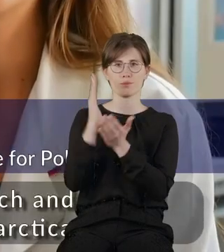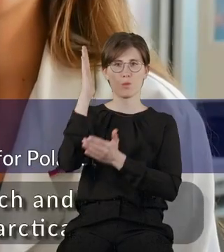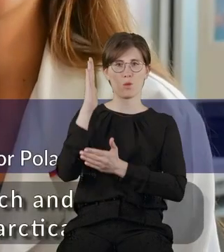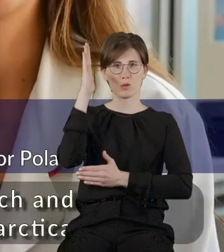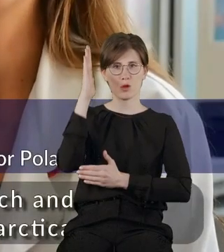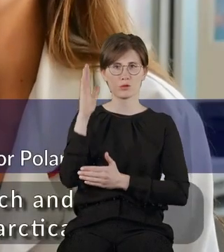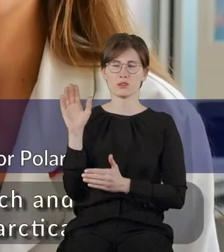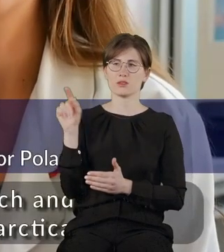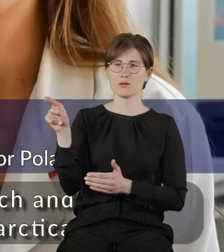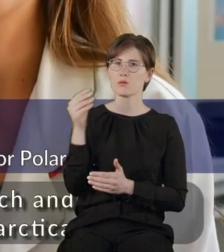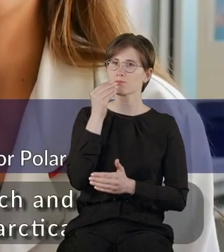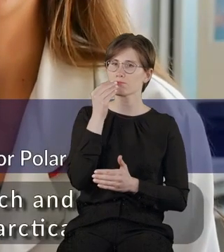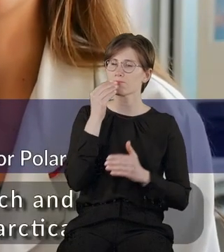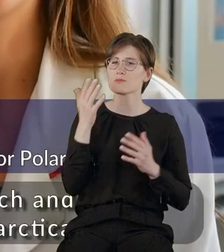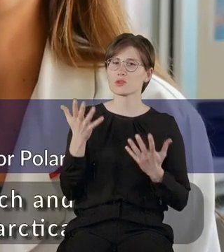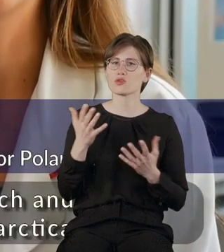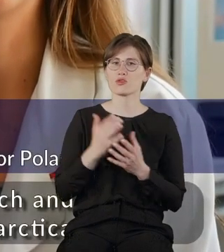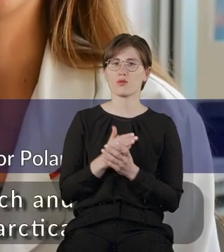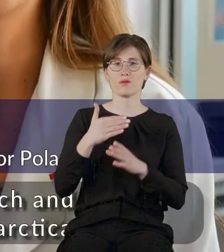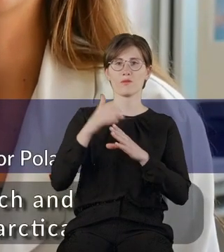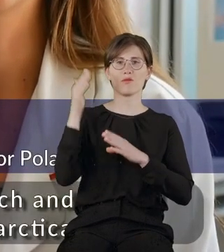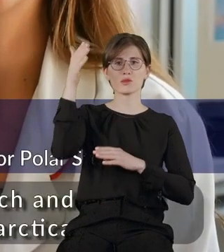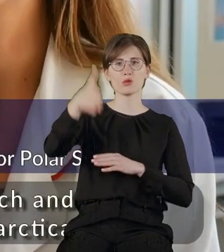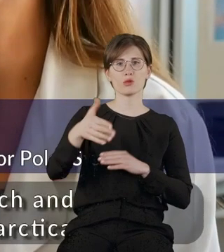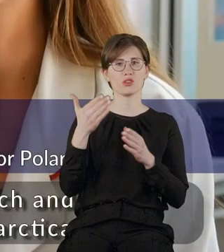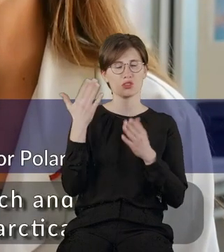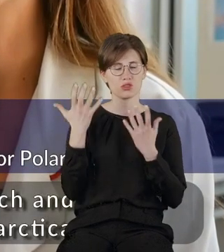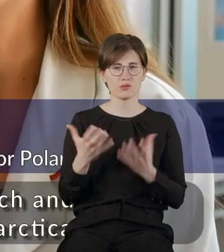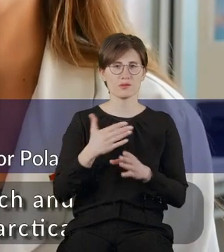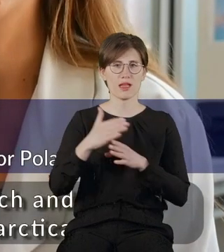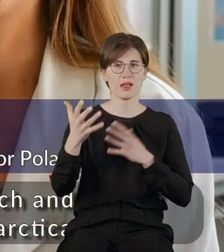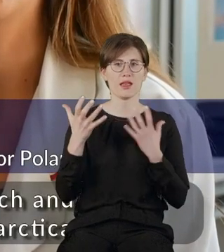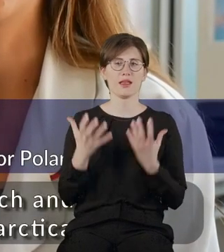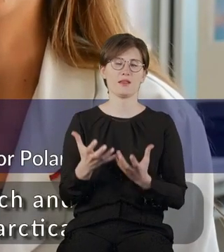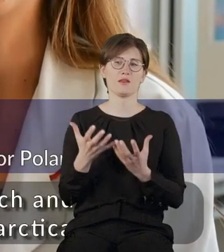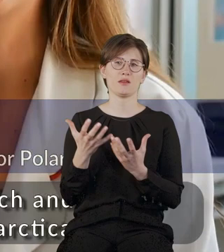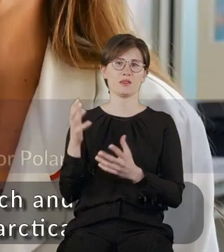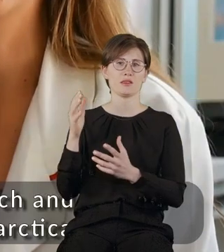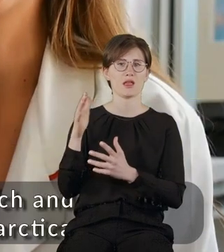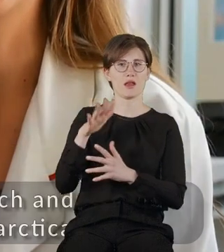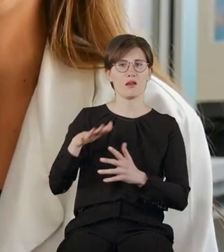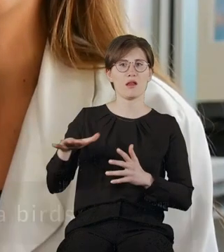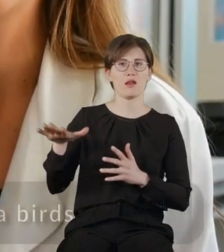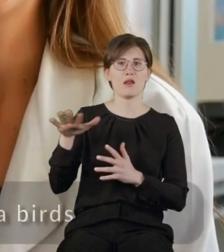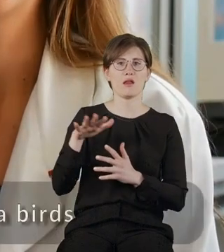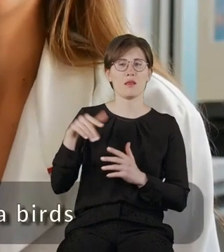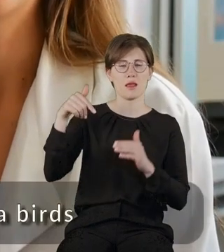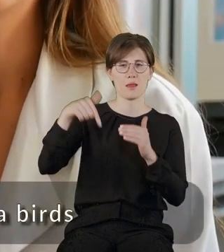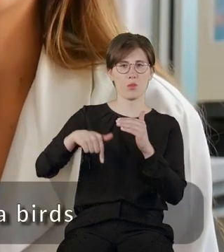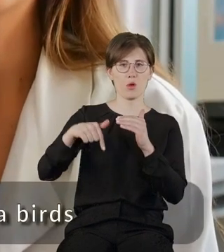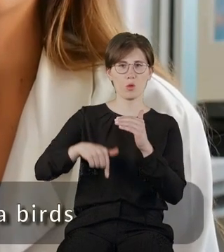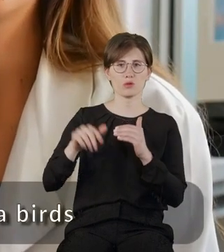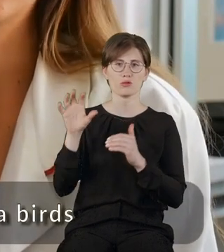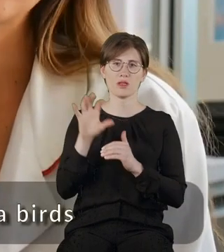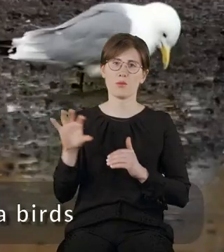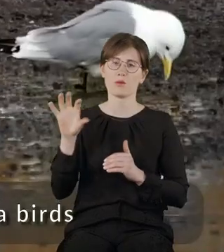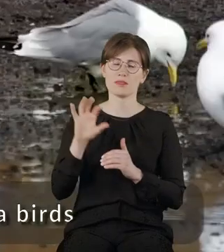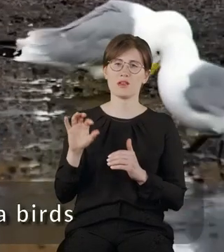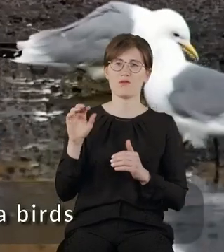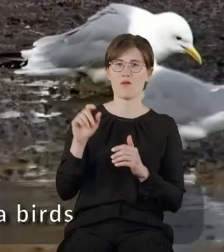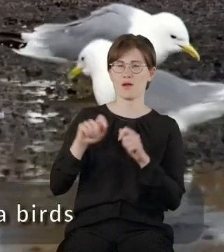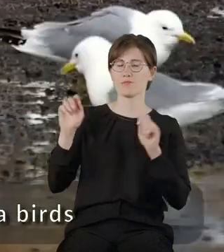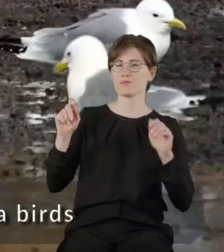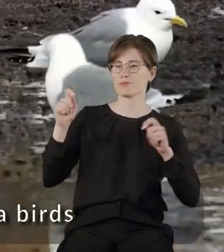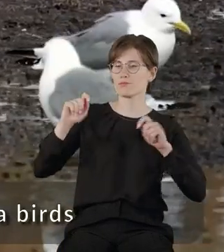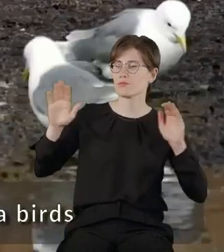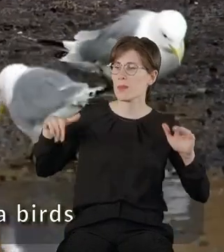W przyszłości chciałabym nadal kontynuować swoje badania, poszerzając je o drugi rejon polarny, o Antarktydę, a także wzbogacając je